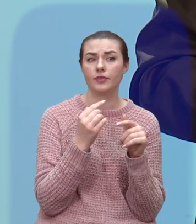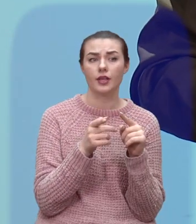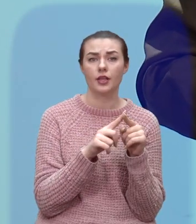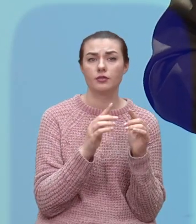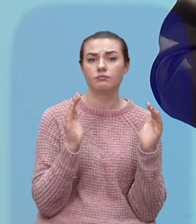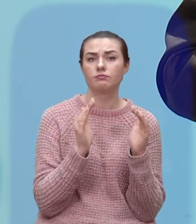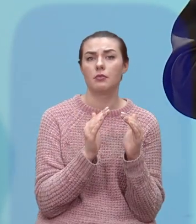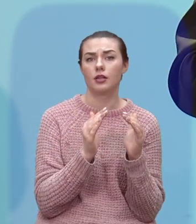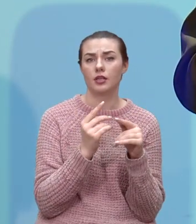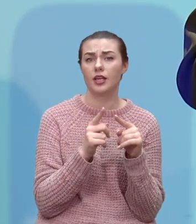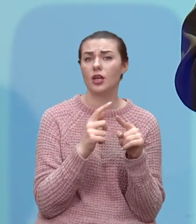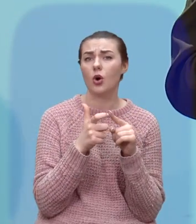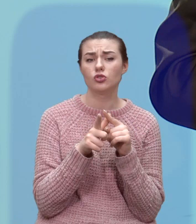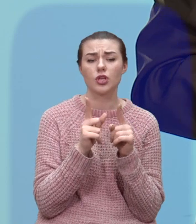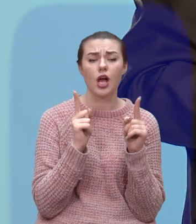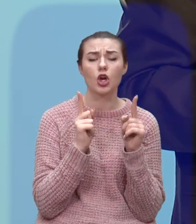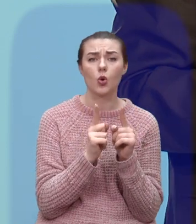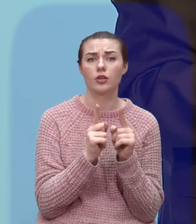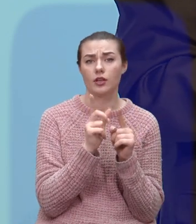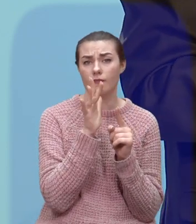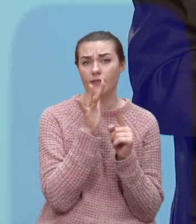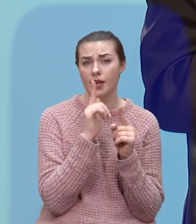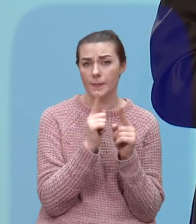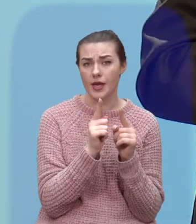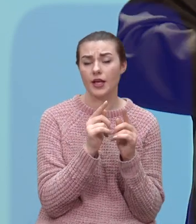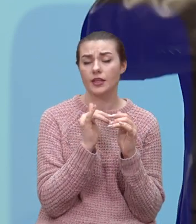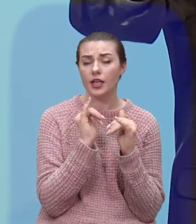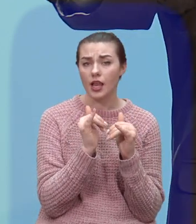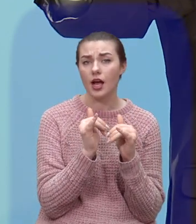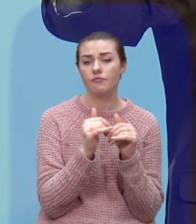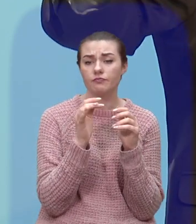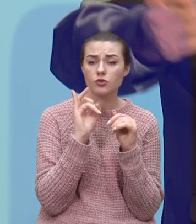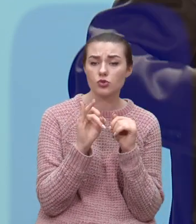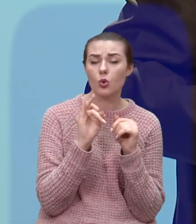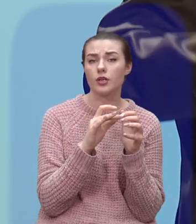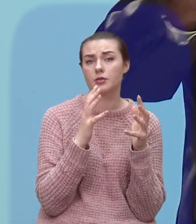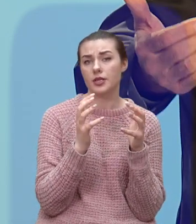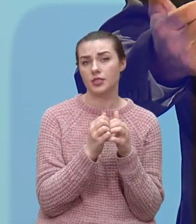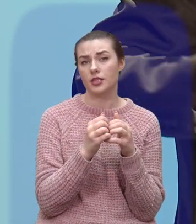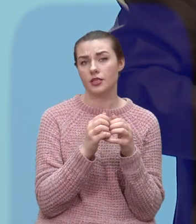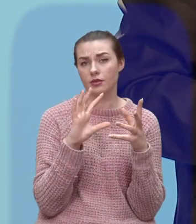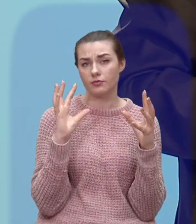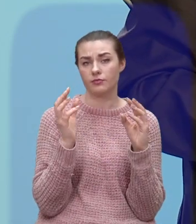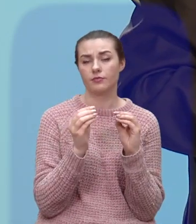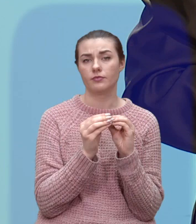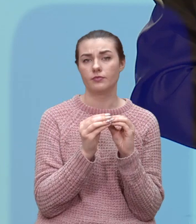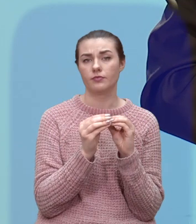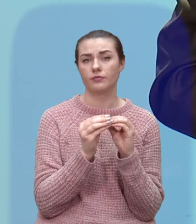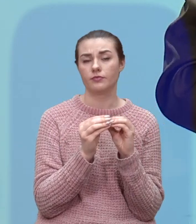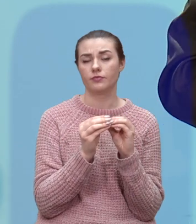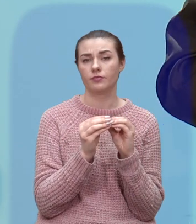так уж много да да это очень короткий промежуток времени для истории спасения в вам